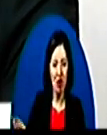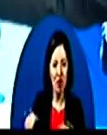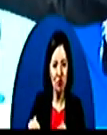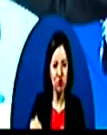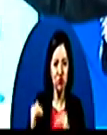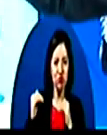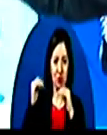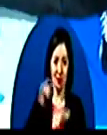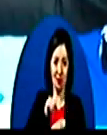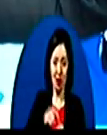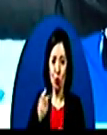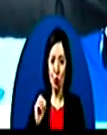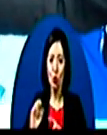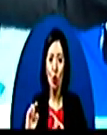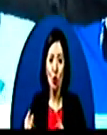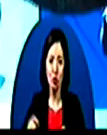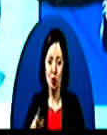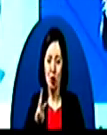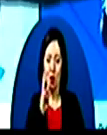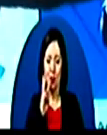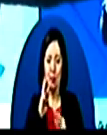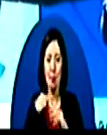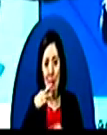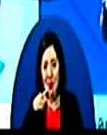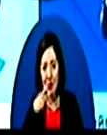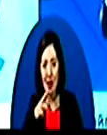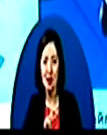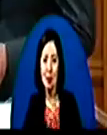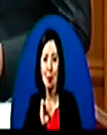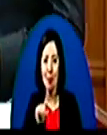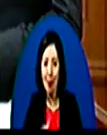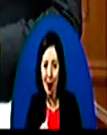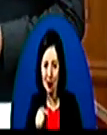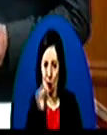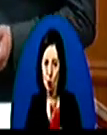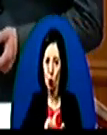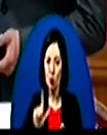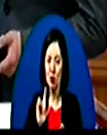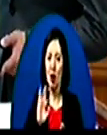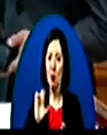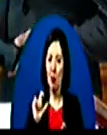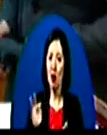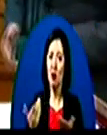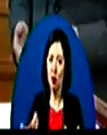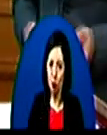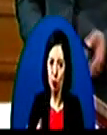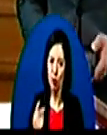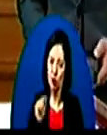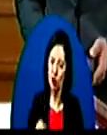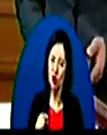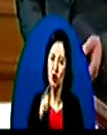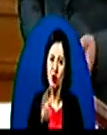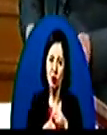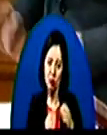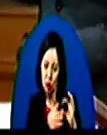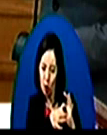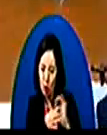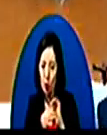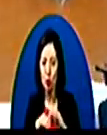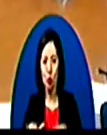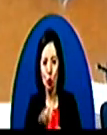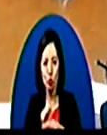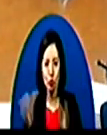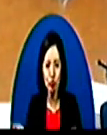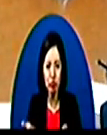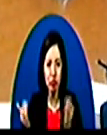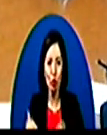үе өөрчлөгдөж мэдээллийн баад суурь үнцэнтэй баялаг болсон байна. Тухайн жишигт нийцүүлж улс орноо хөгжүүлэх ёстой гэж